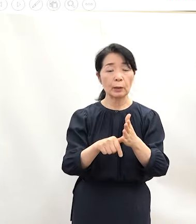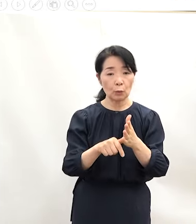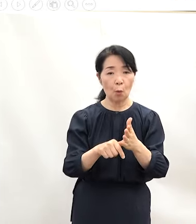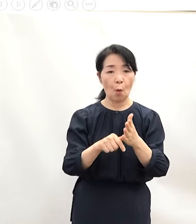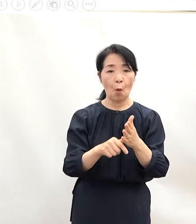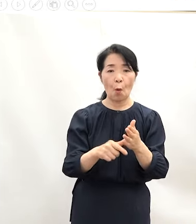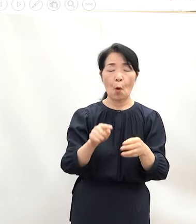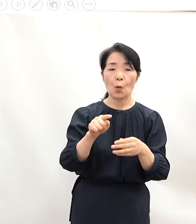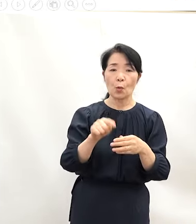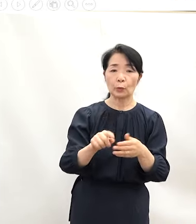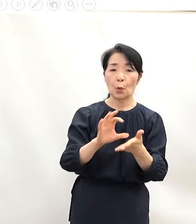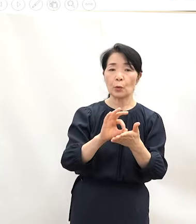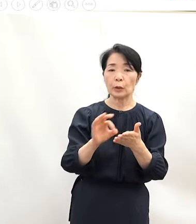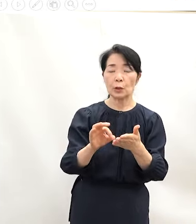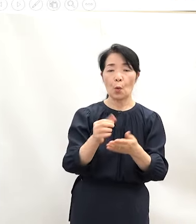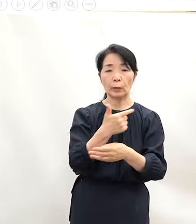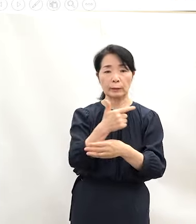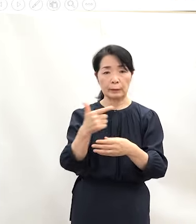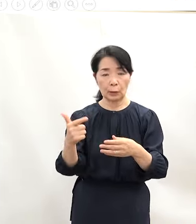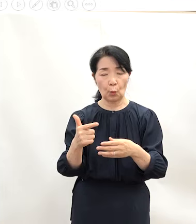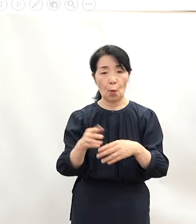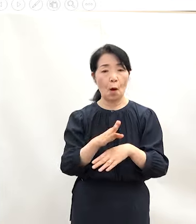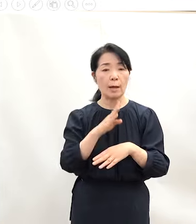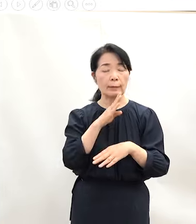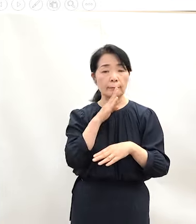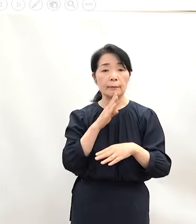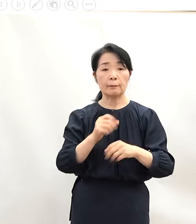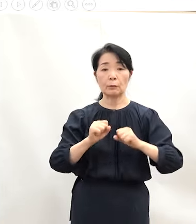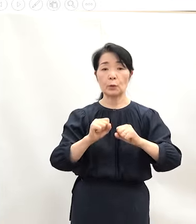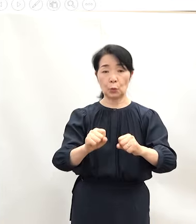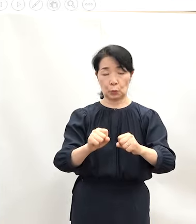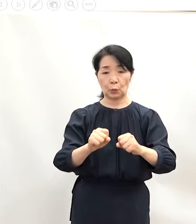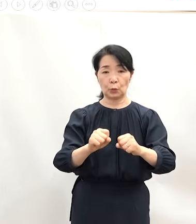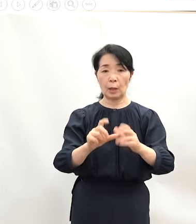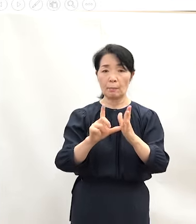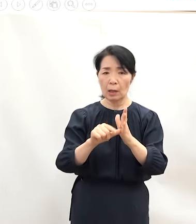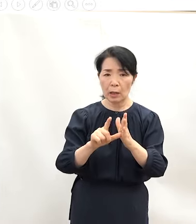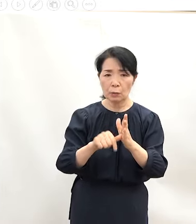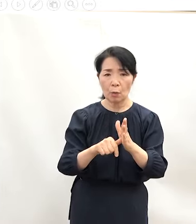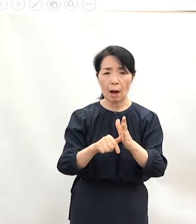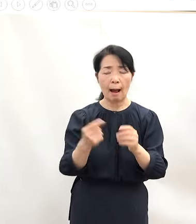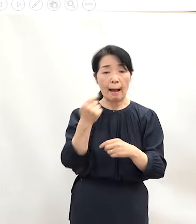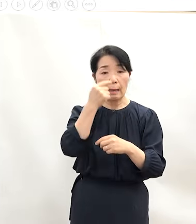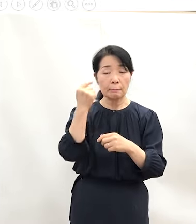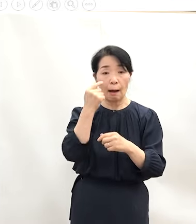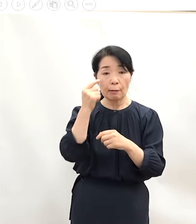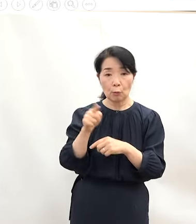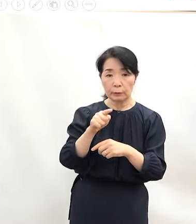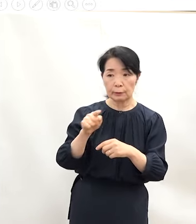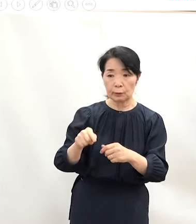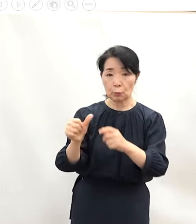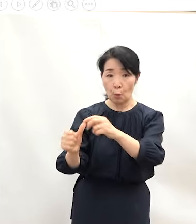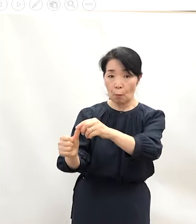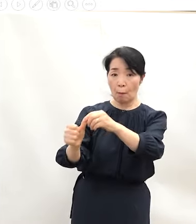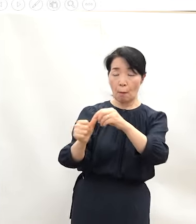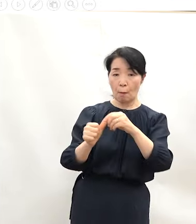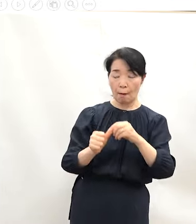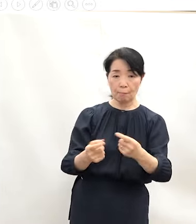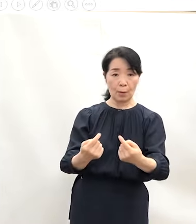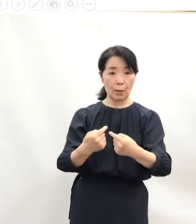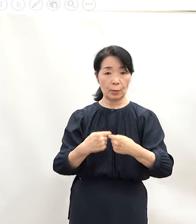のポイント、ステップ2の実践編では、実際に外国人材を受け入れる際の流れ、あ